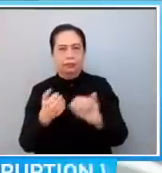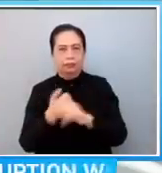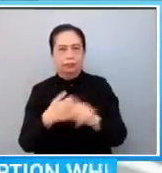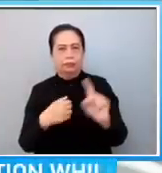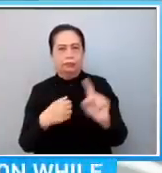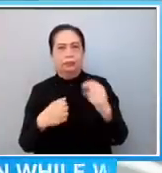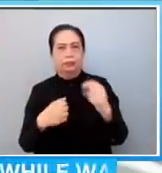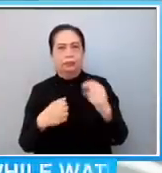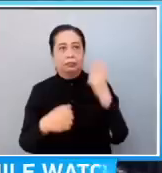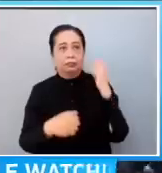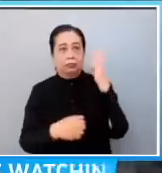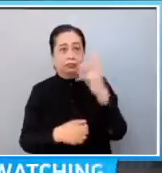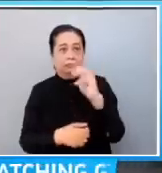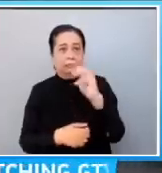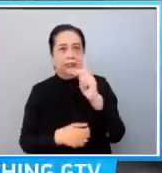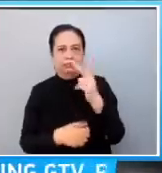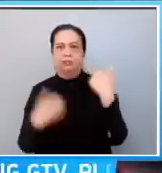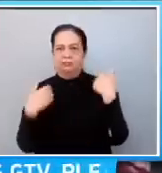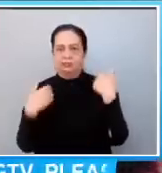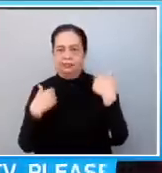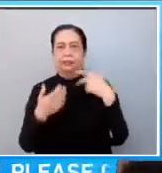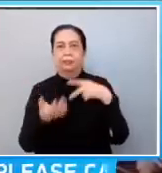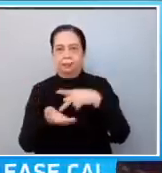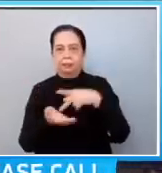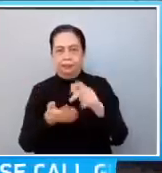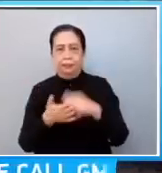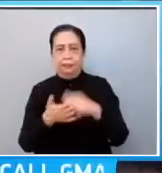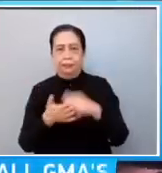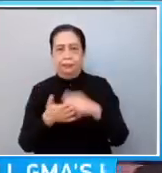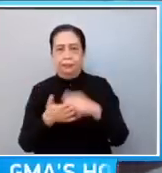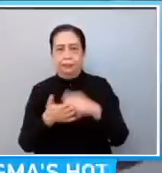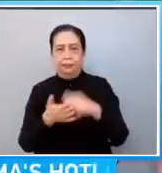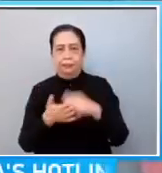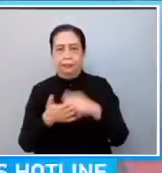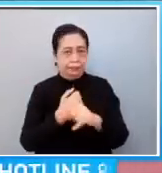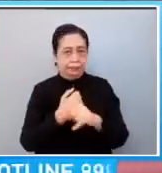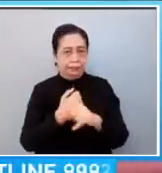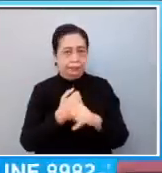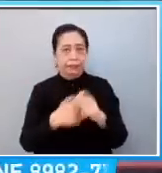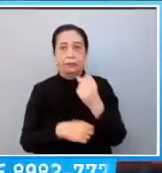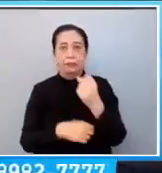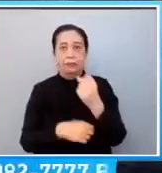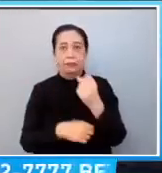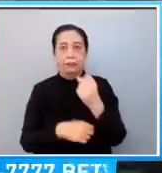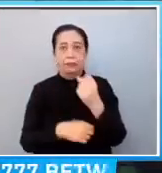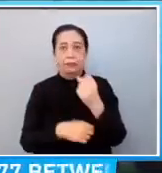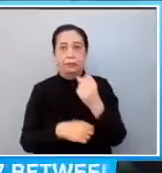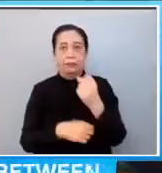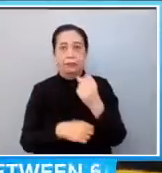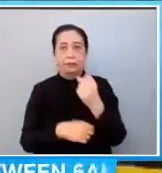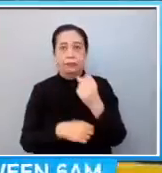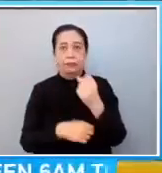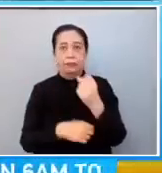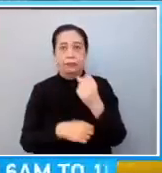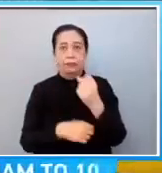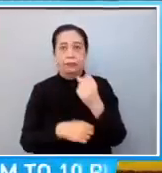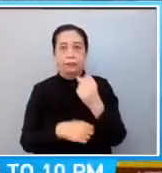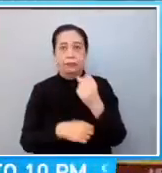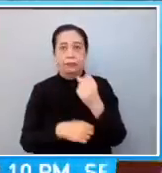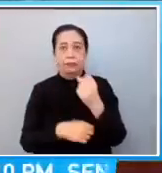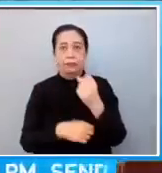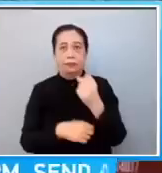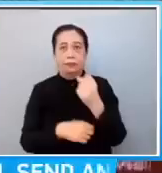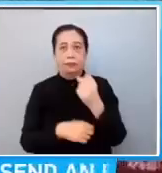MRT3. Sa mga jeep muna, 11 pesos na ang minimum fare. Pinayagan kasi ng LTFRB ang piso ulit na dagdag